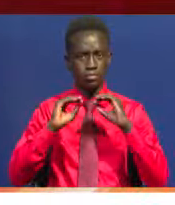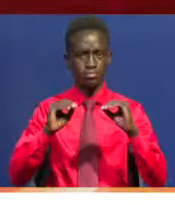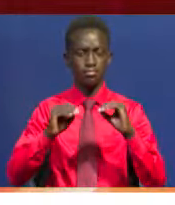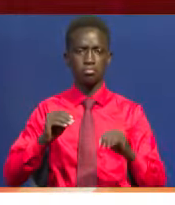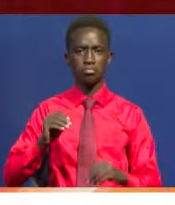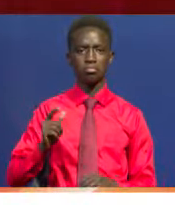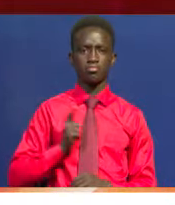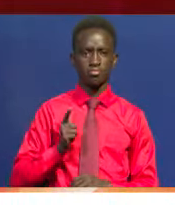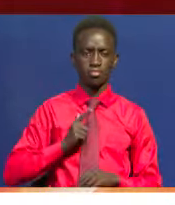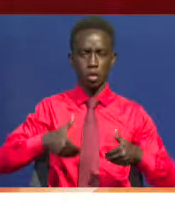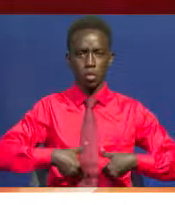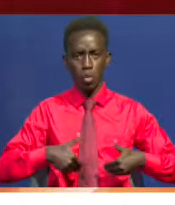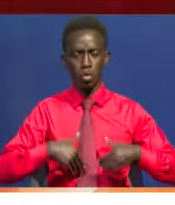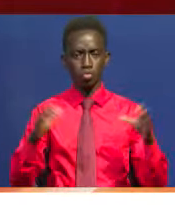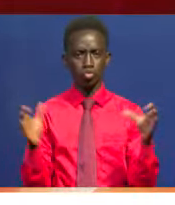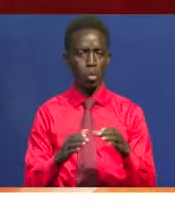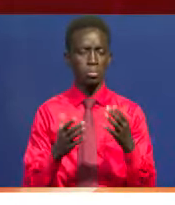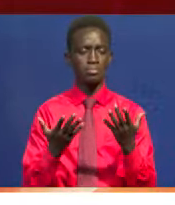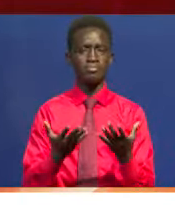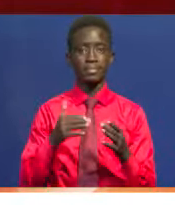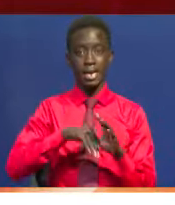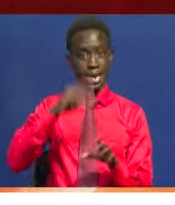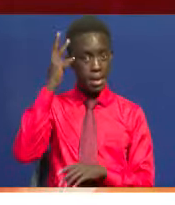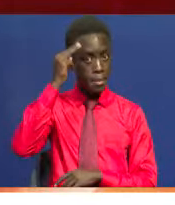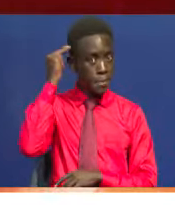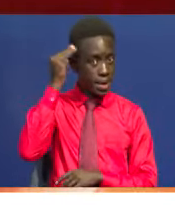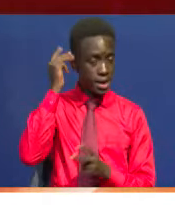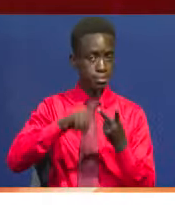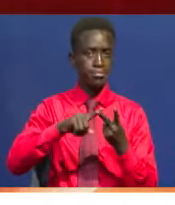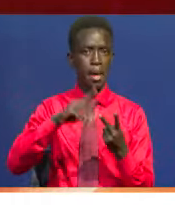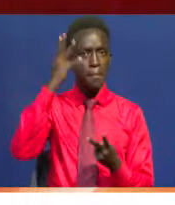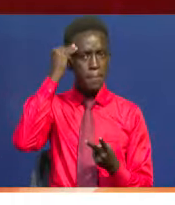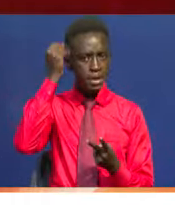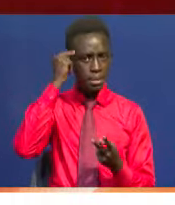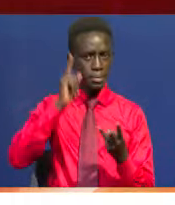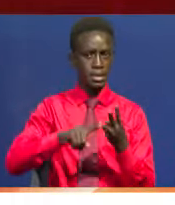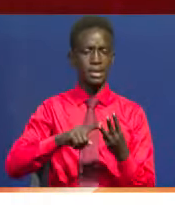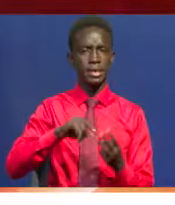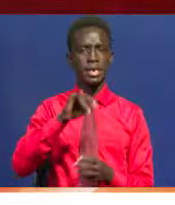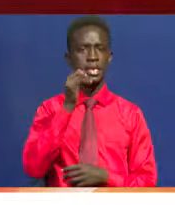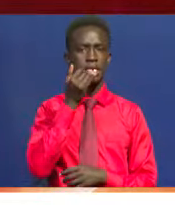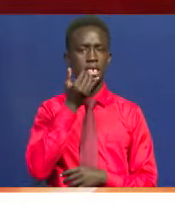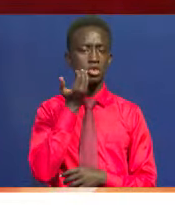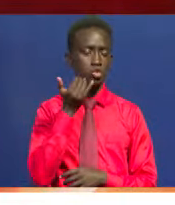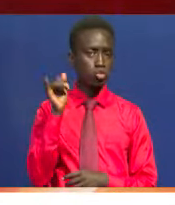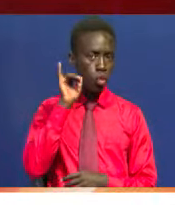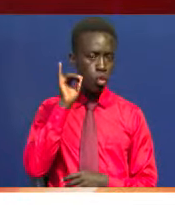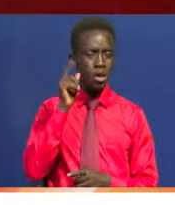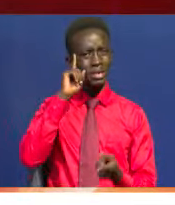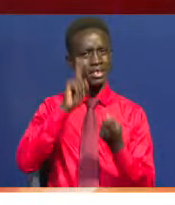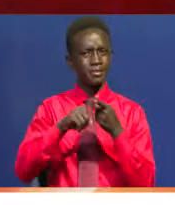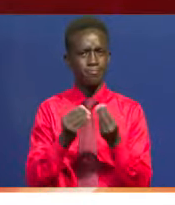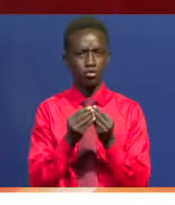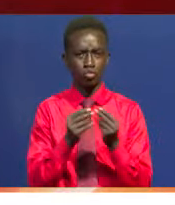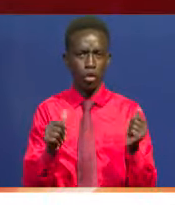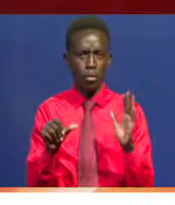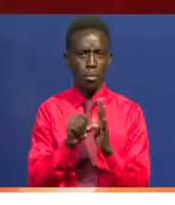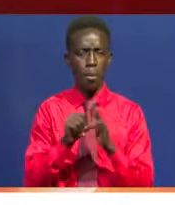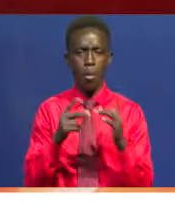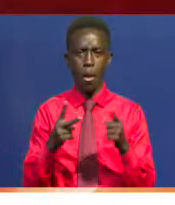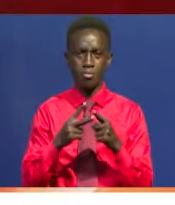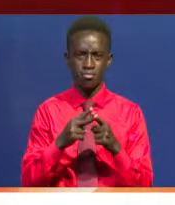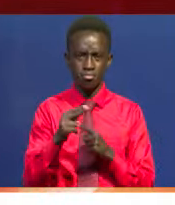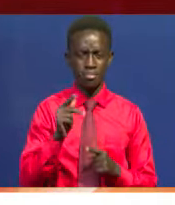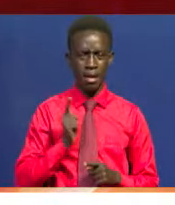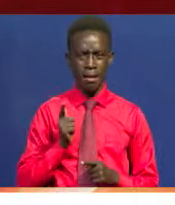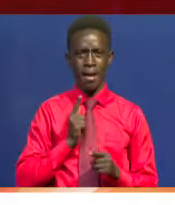katika kaunti za Mandera, Marsabit na Isiolo. Hii ni kuhusiana na mbinu za kukomesha visa vya ukeketaji pamoja